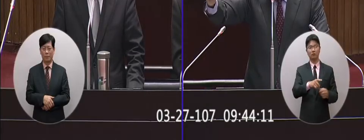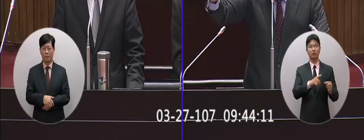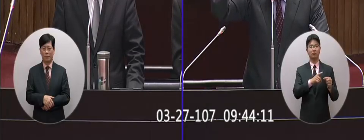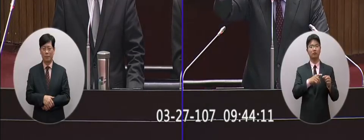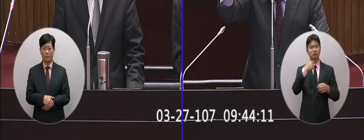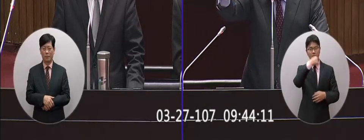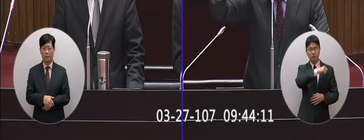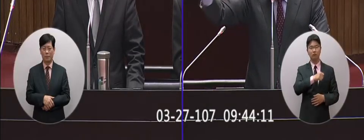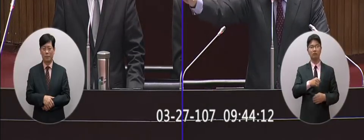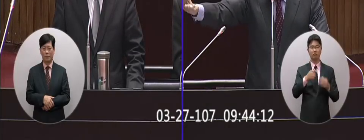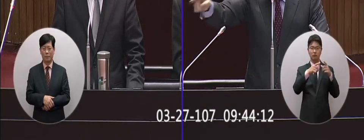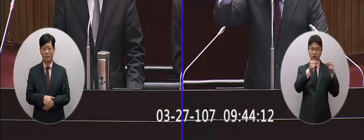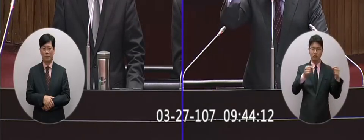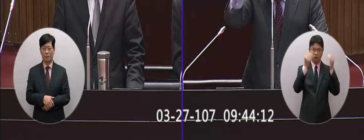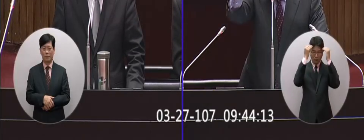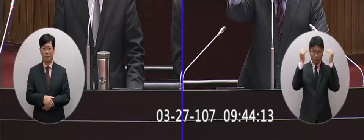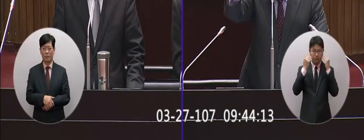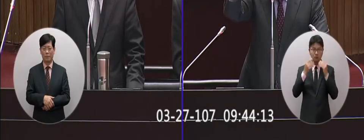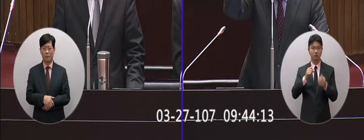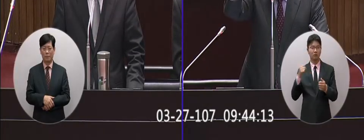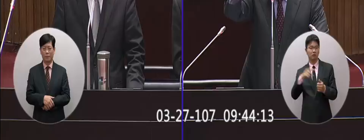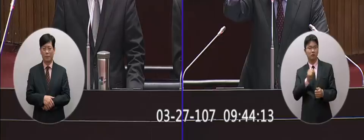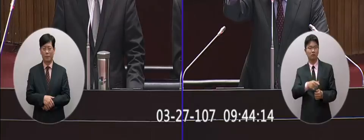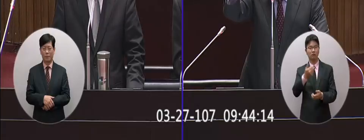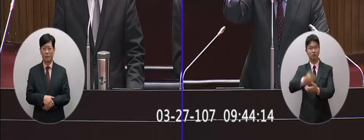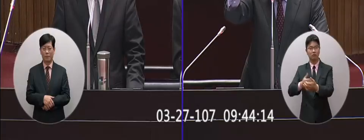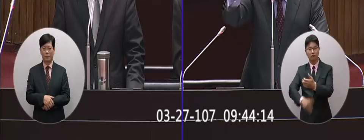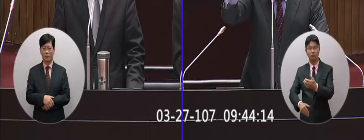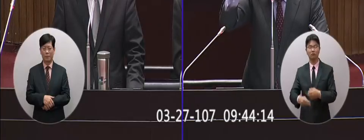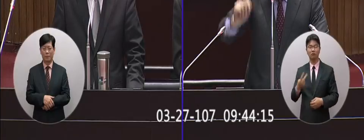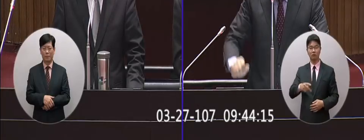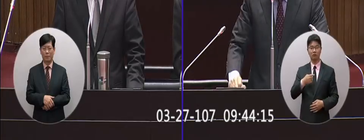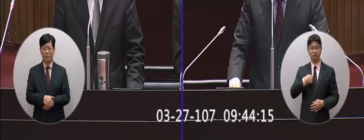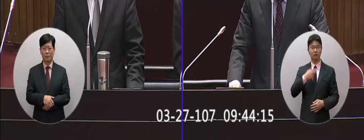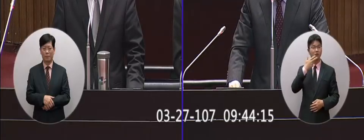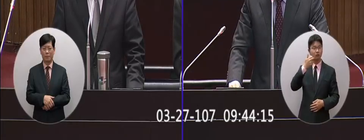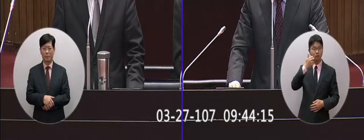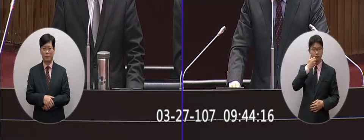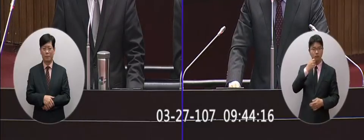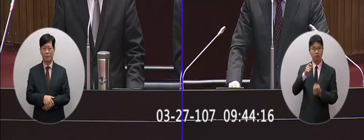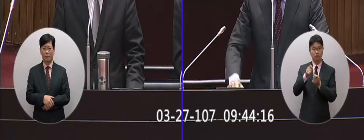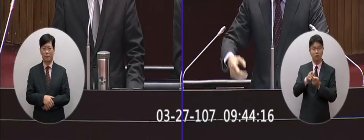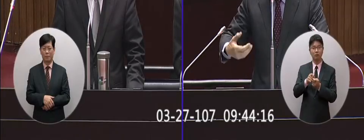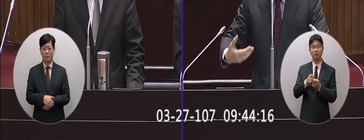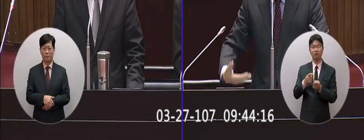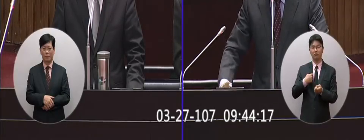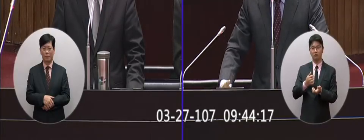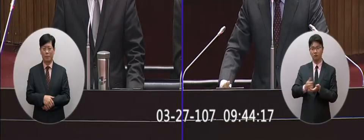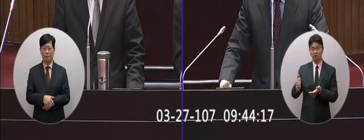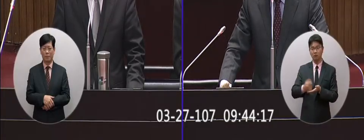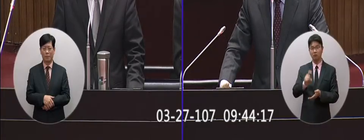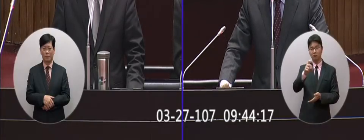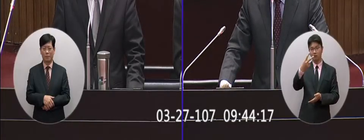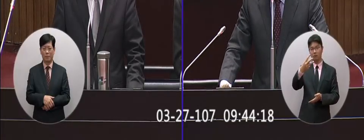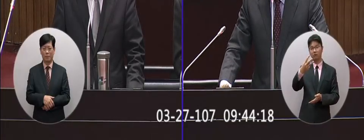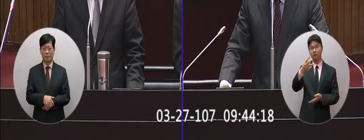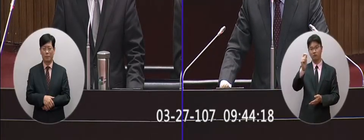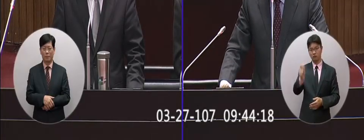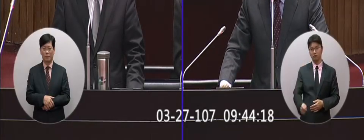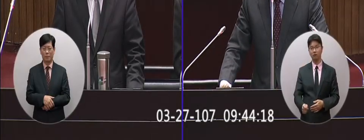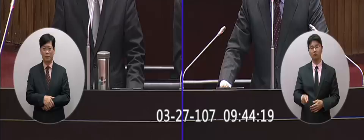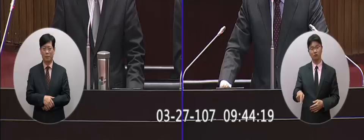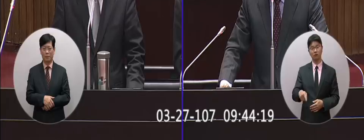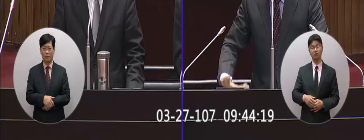第二个，你铝钢业，我们才从输美国13亿，安尼会去讲无整体